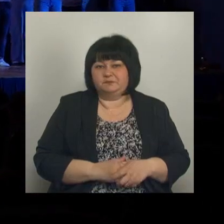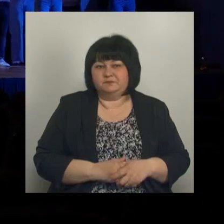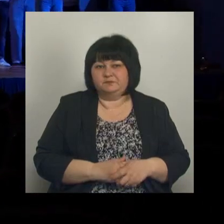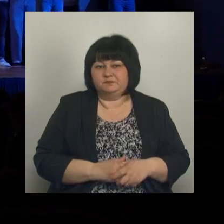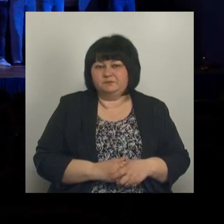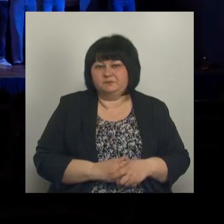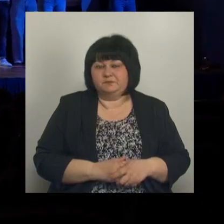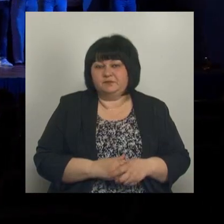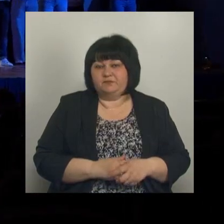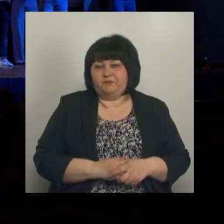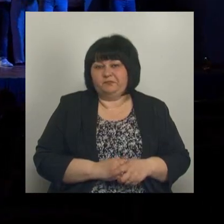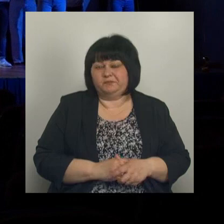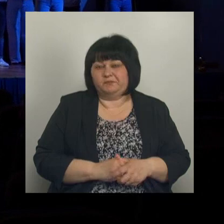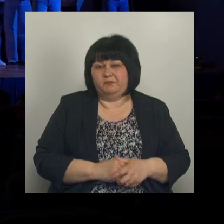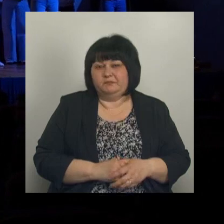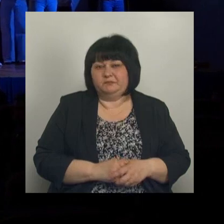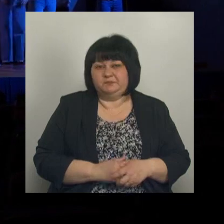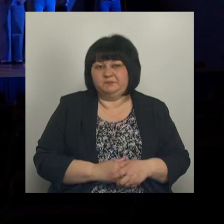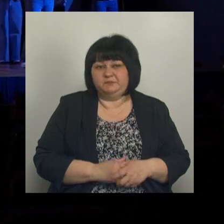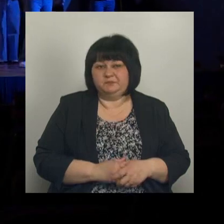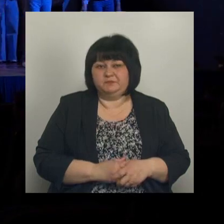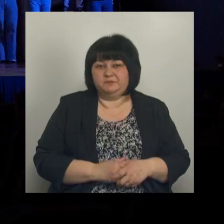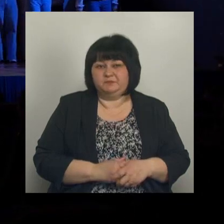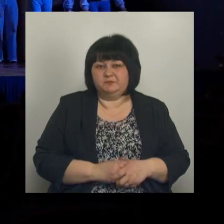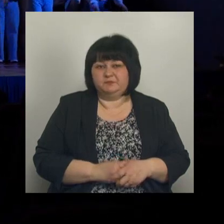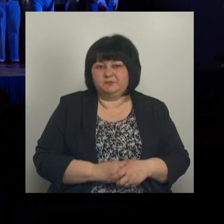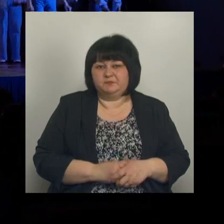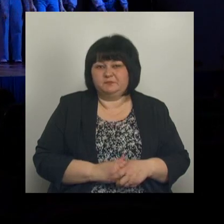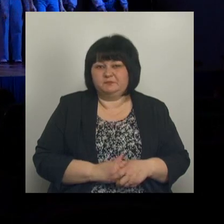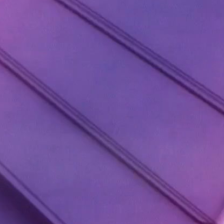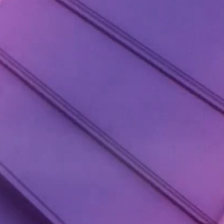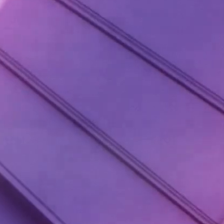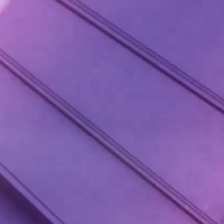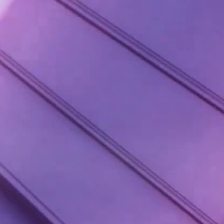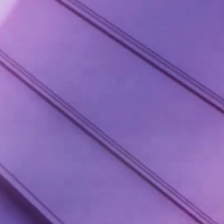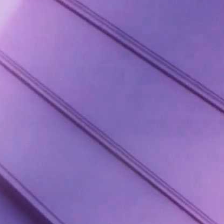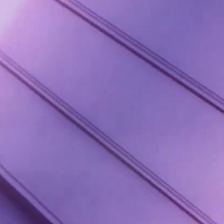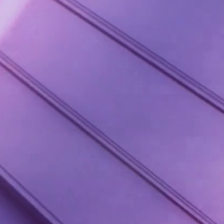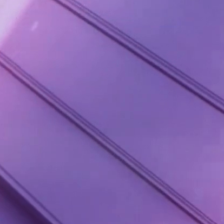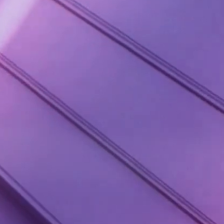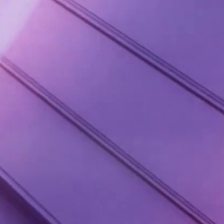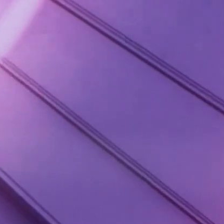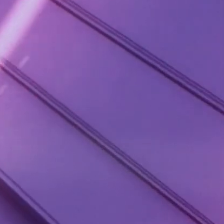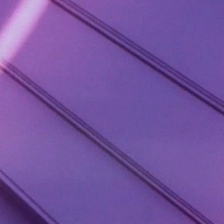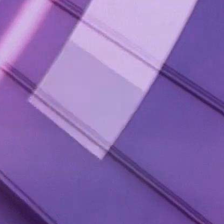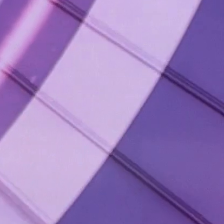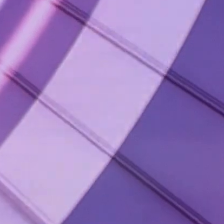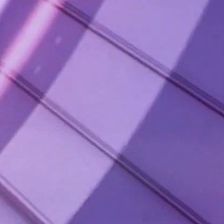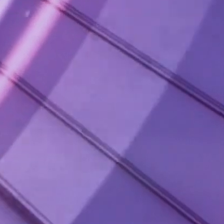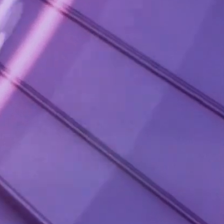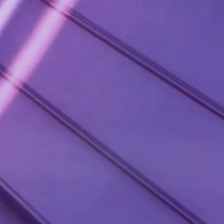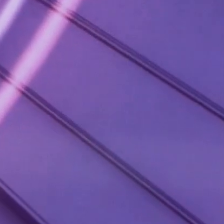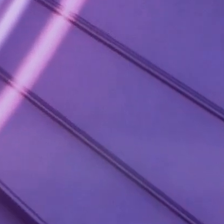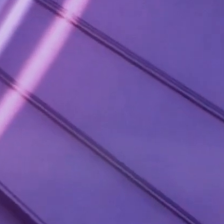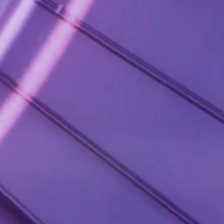Влад Калинин, Александр Сысуев. Программа «Такой день» на Мире Белогорье. И к этому часу все. Ну а сразу после выпуска